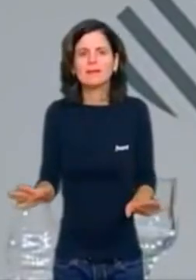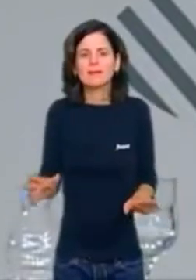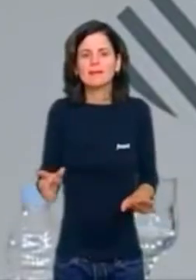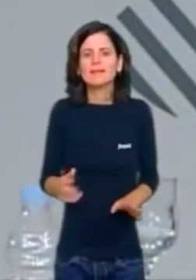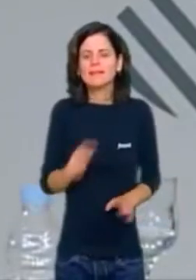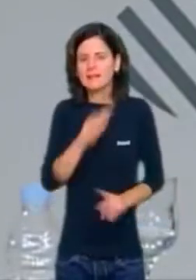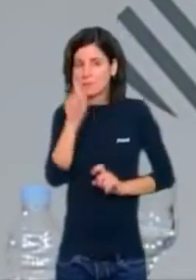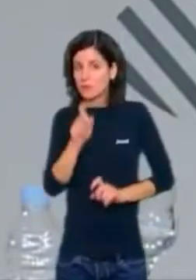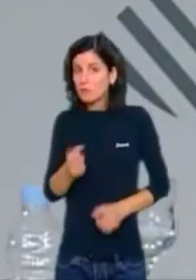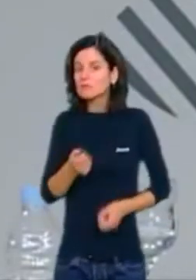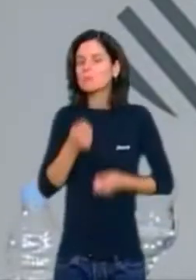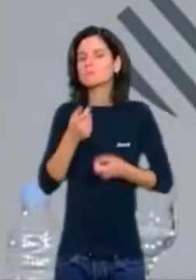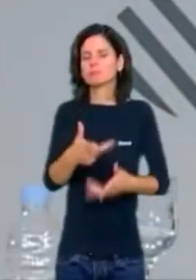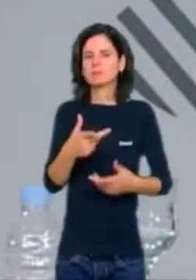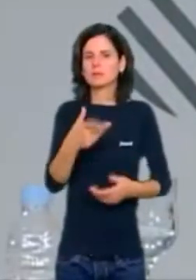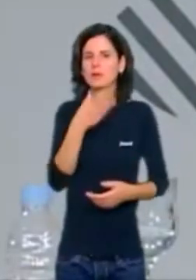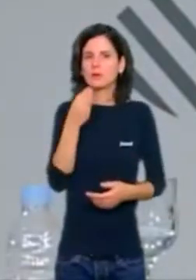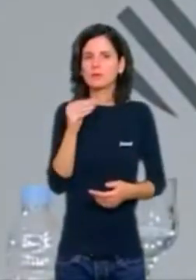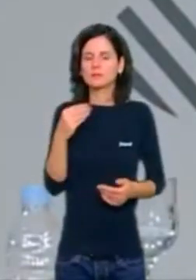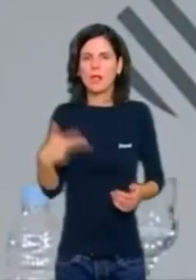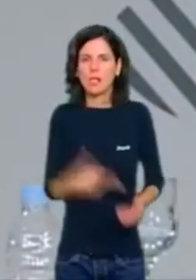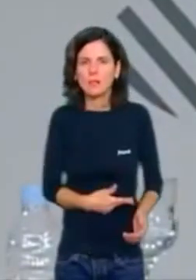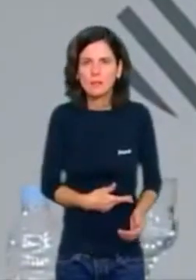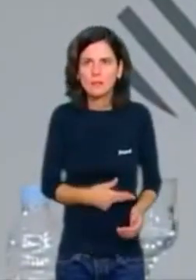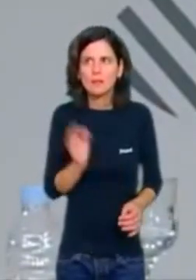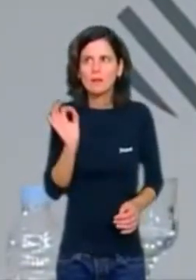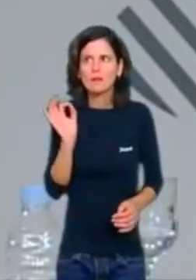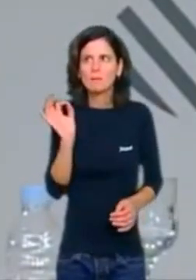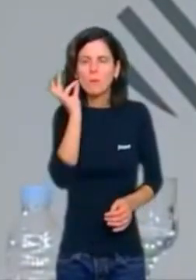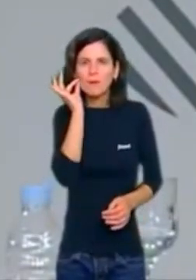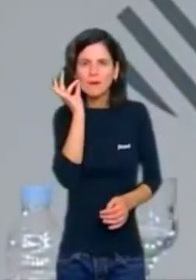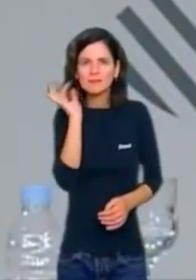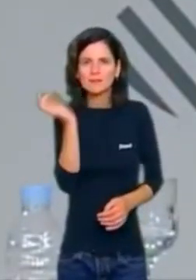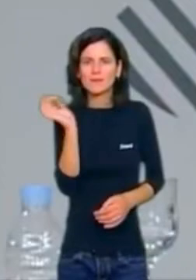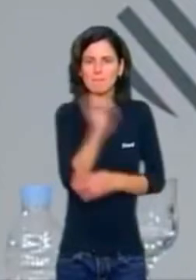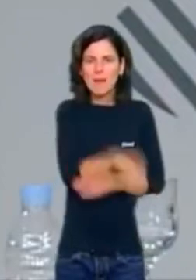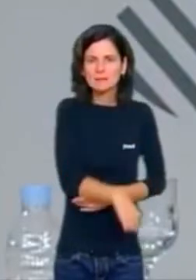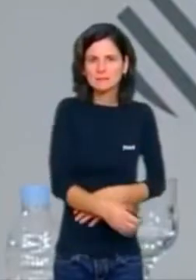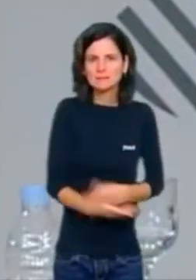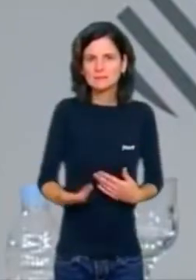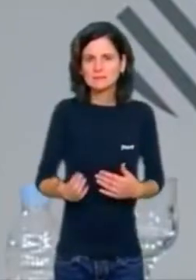trencar per l'eje perquè se van quedar tots així apasmats, de, ah, pues sí.